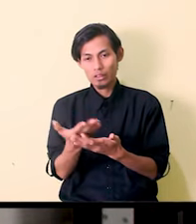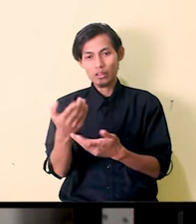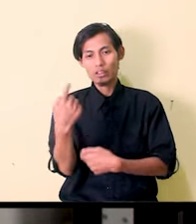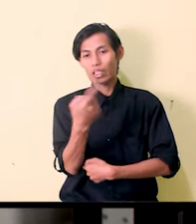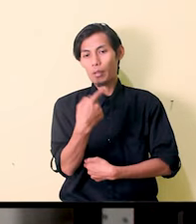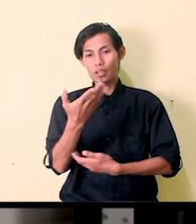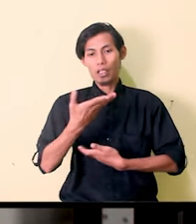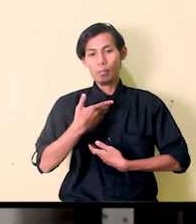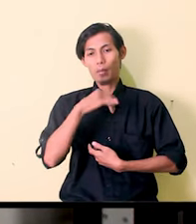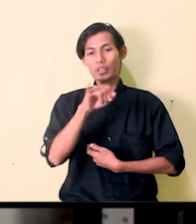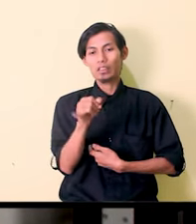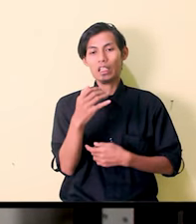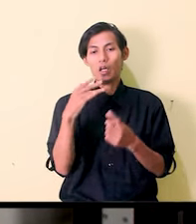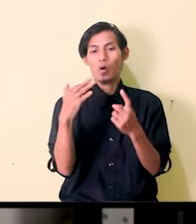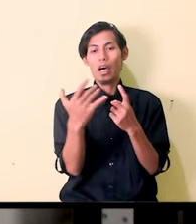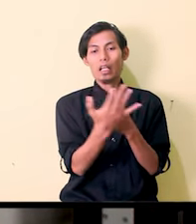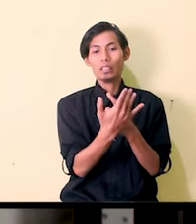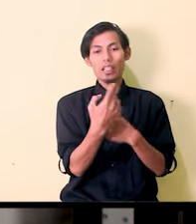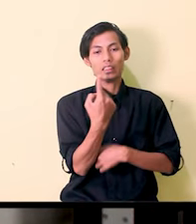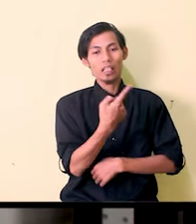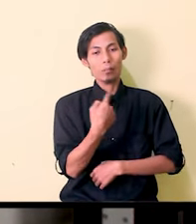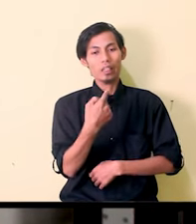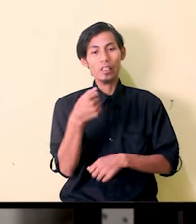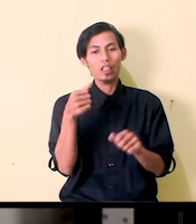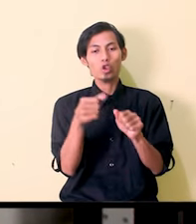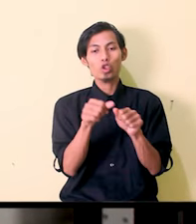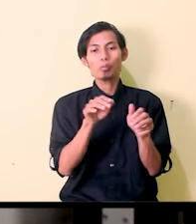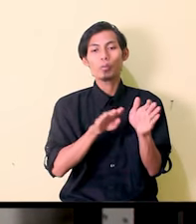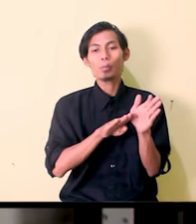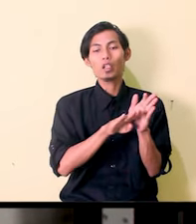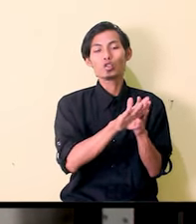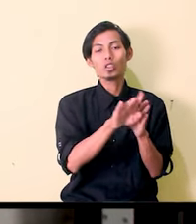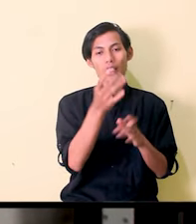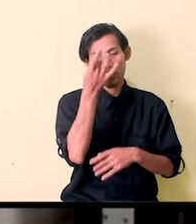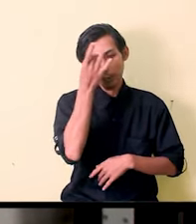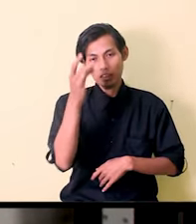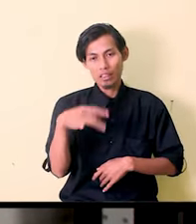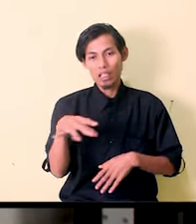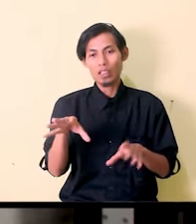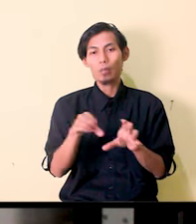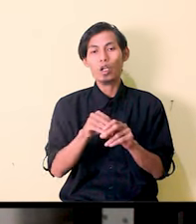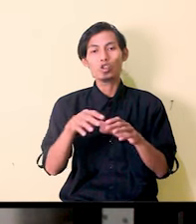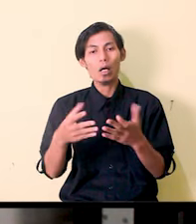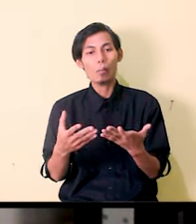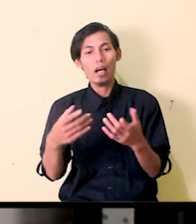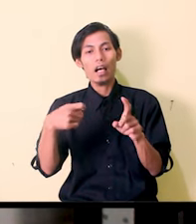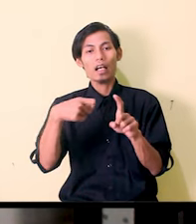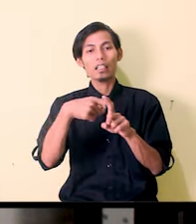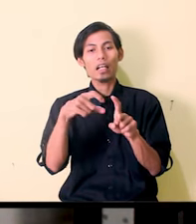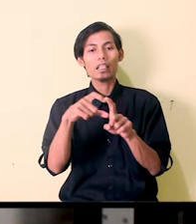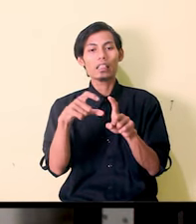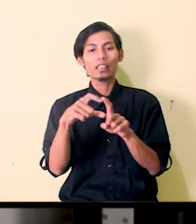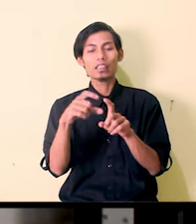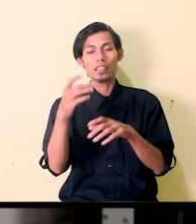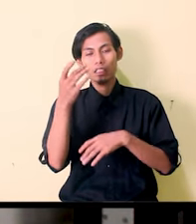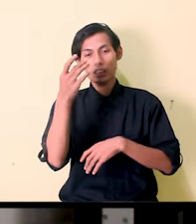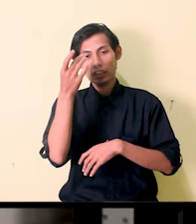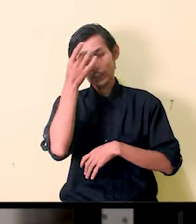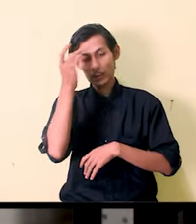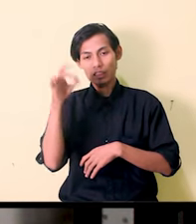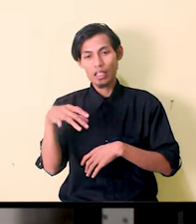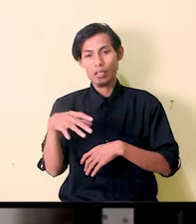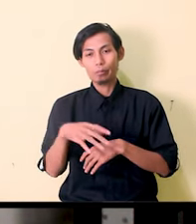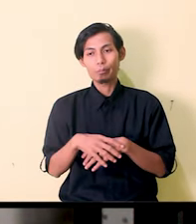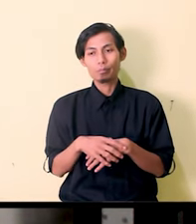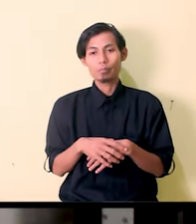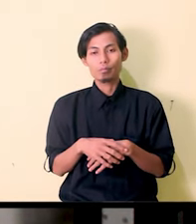ikut ee memajukan Desa terbungan termasuk kdd di fabel desa yang kami ambil sebagai salah